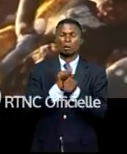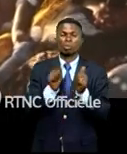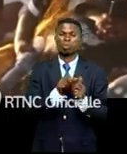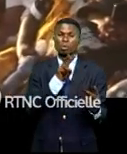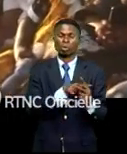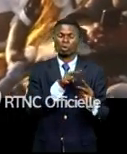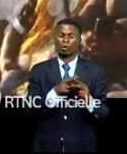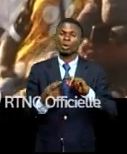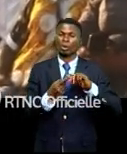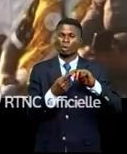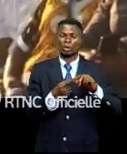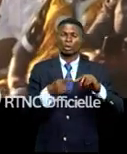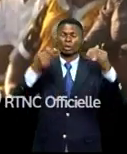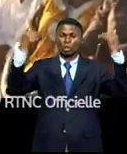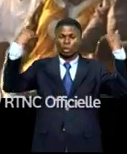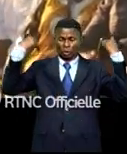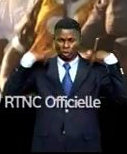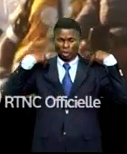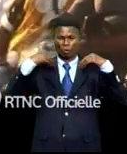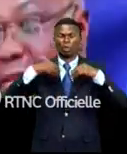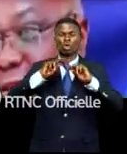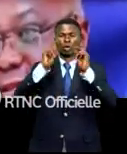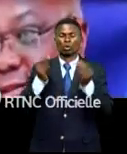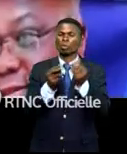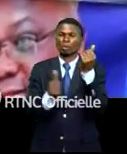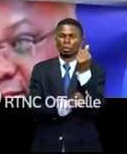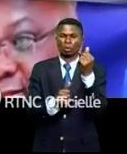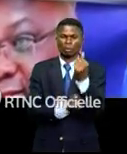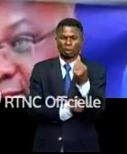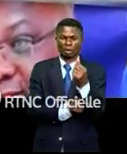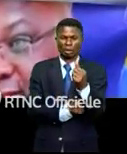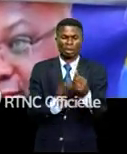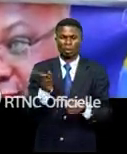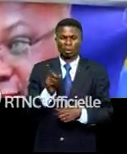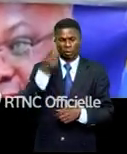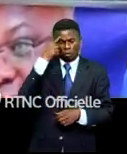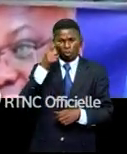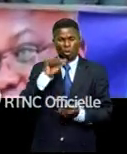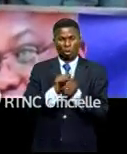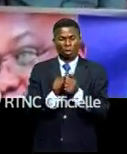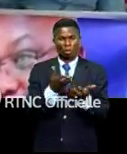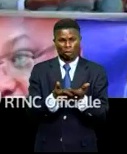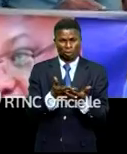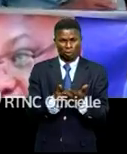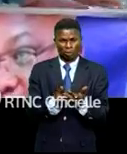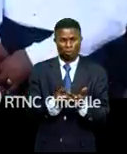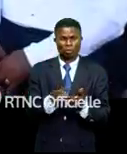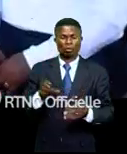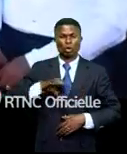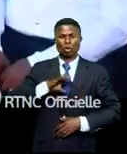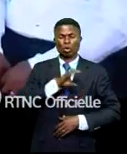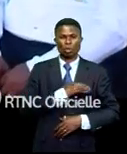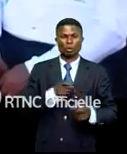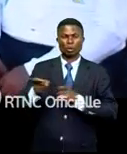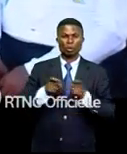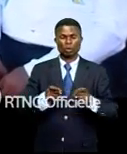réservée exclusivement à l'autorité morale ou un groupe d'individus qui soit-il. Pour les cas d'espèce, c'est la commission de